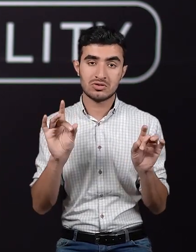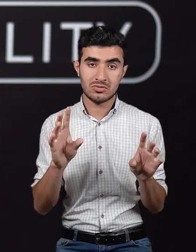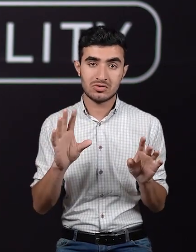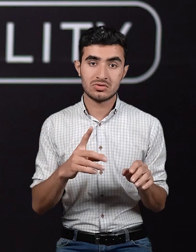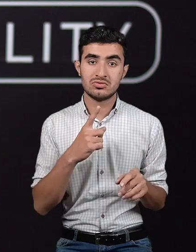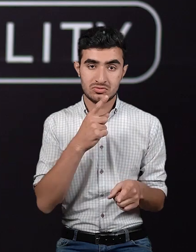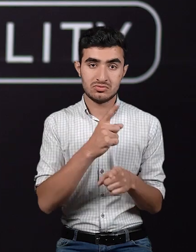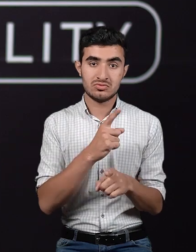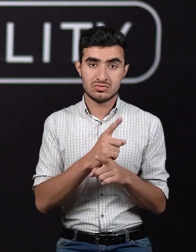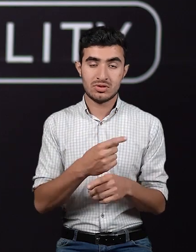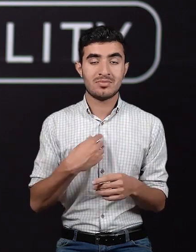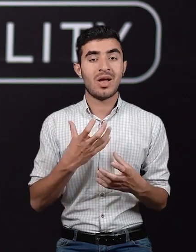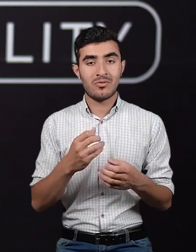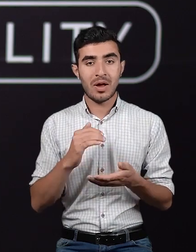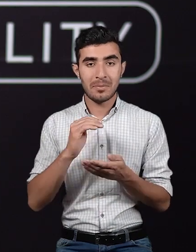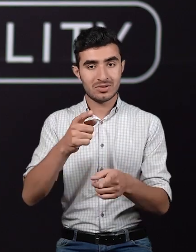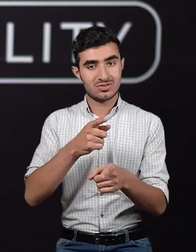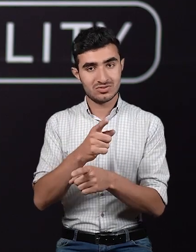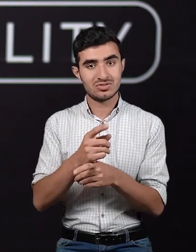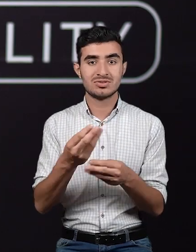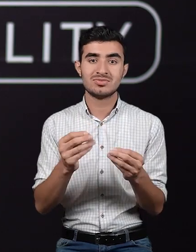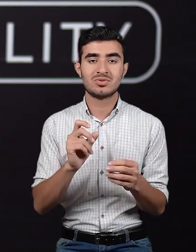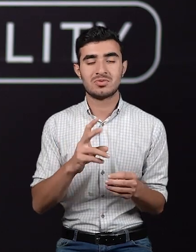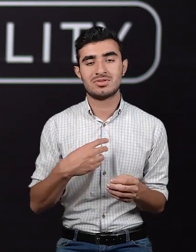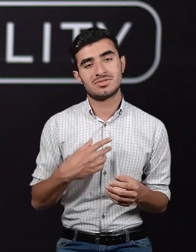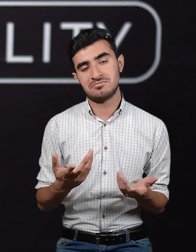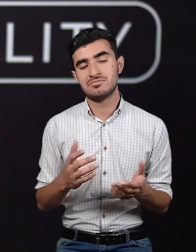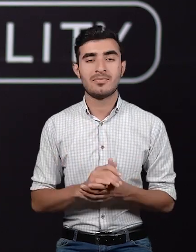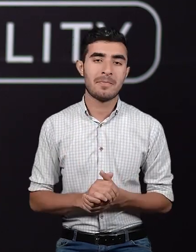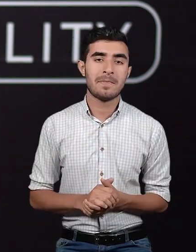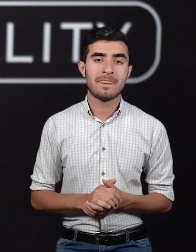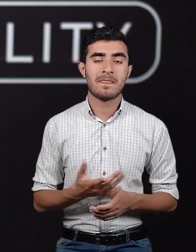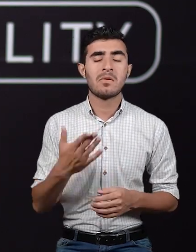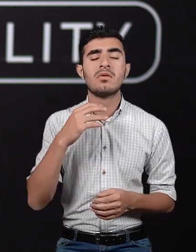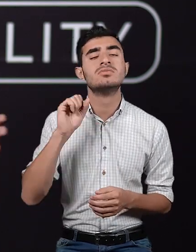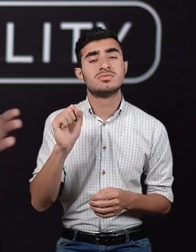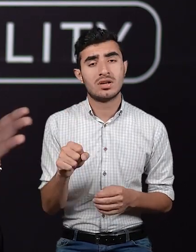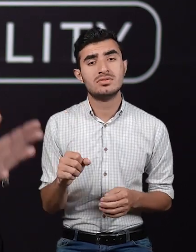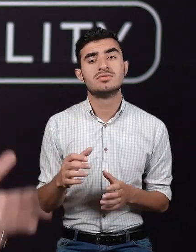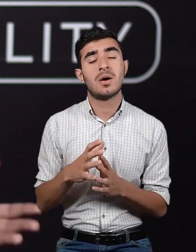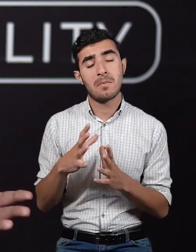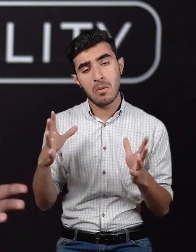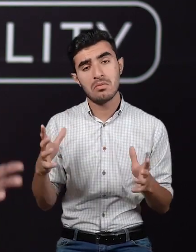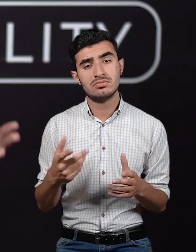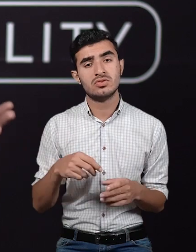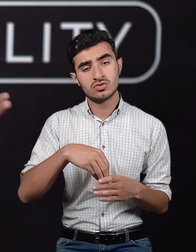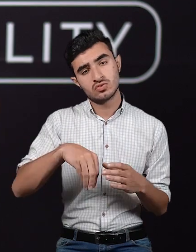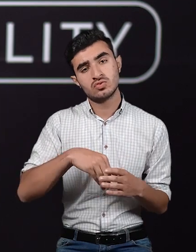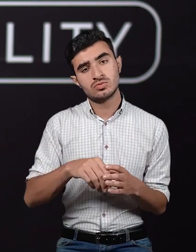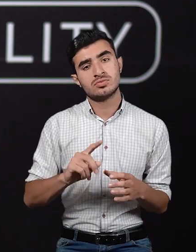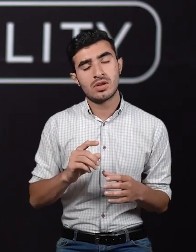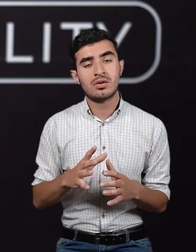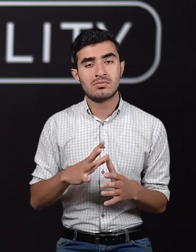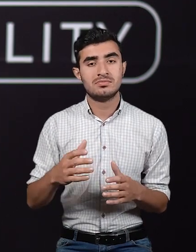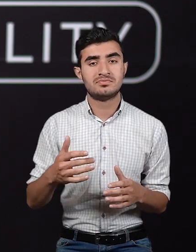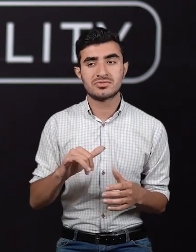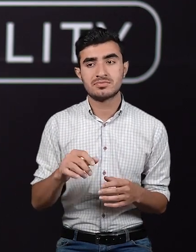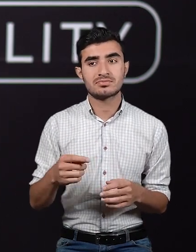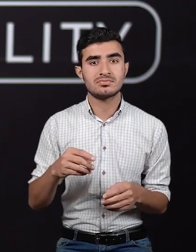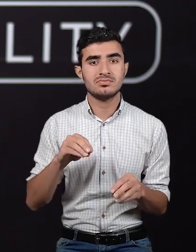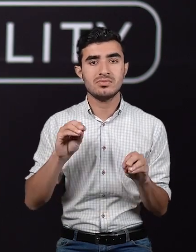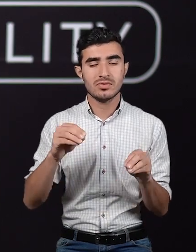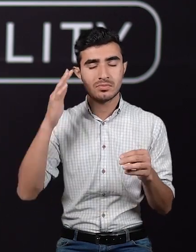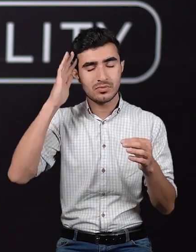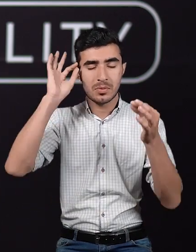wohi aate hain kehne ke liye ki हम अपनी बच्ची को इनरोल करना चाहते हैं आपकी क्लास में. सो डेफिनेटली बहुत कुकिंग जो